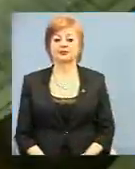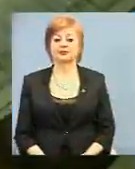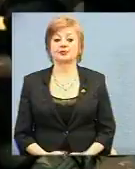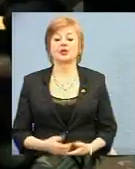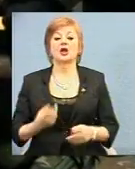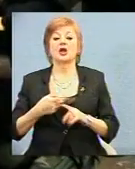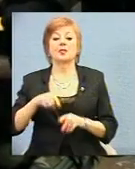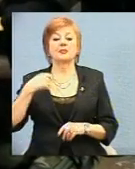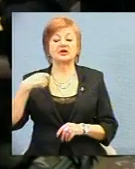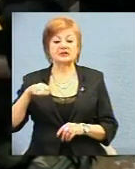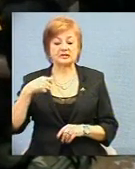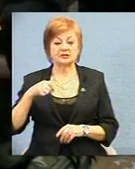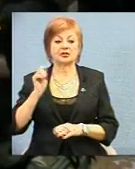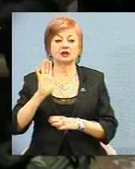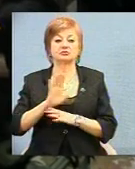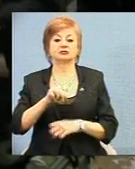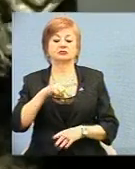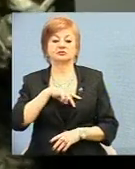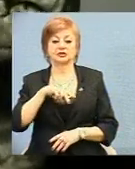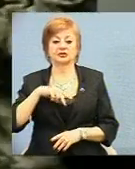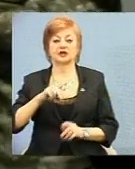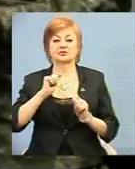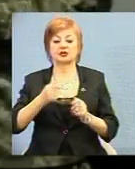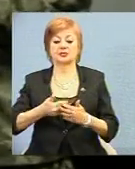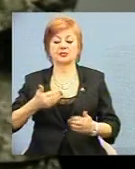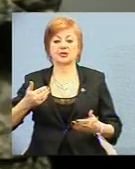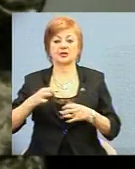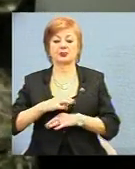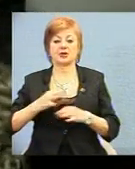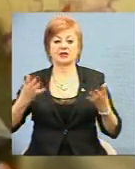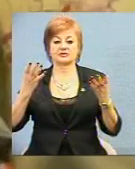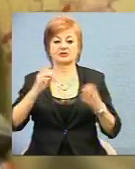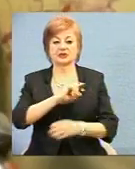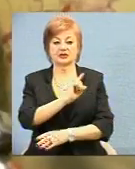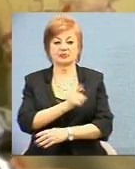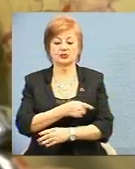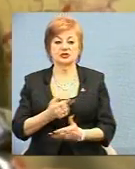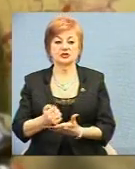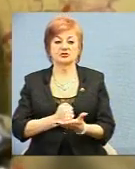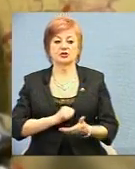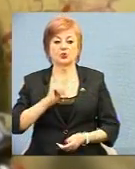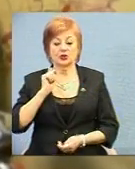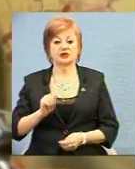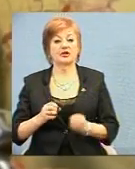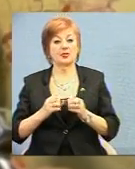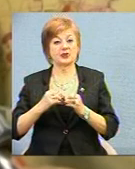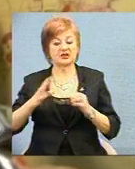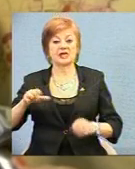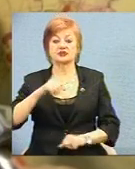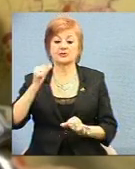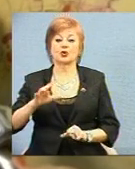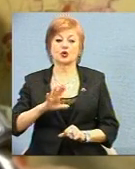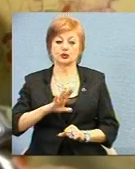Відзнака президента за участь в АТО отримали запорізькі захисники у передвісті Дня Збройних сил України. Був мобілізований в 2015